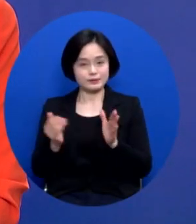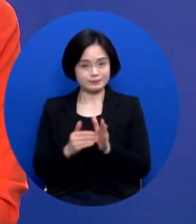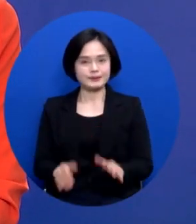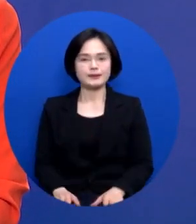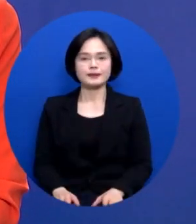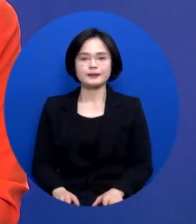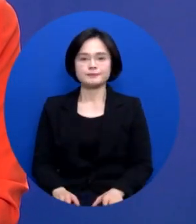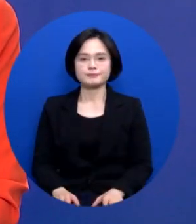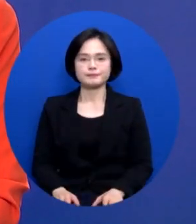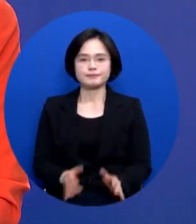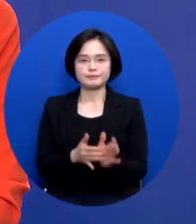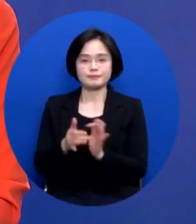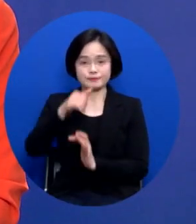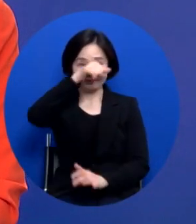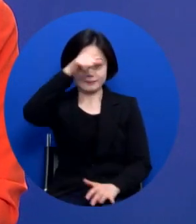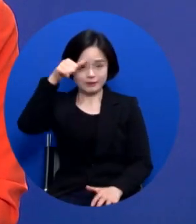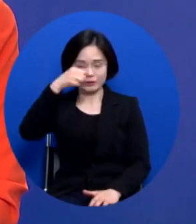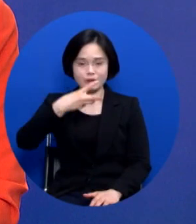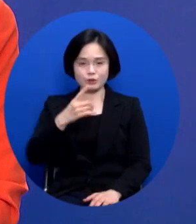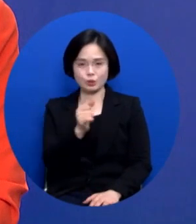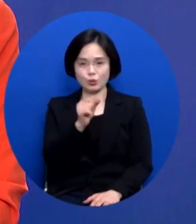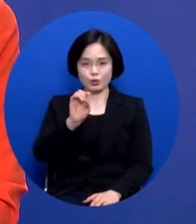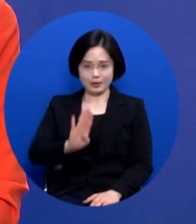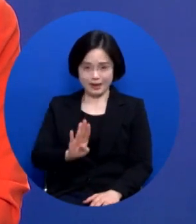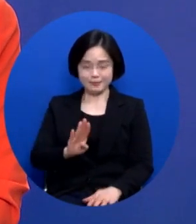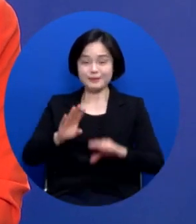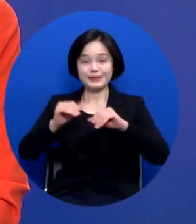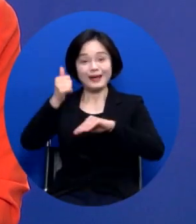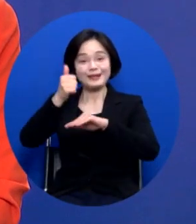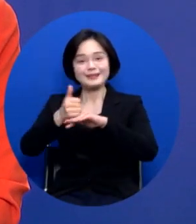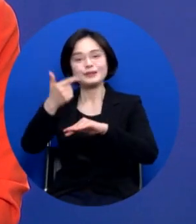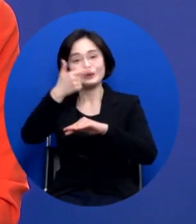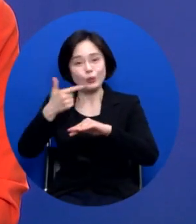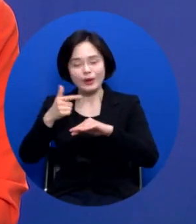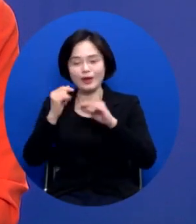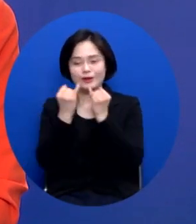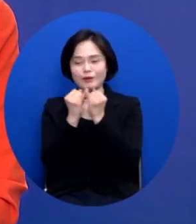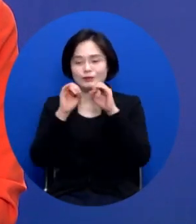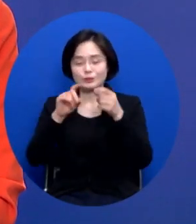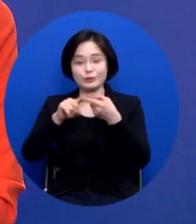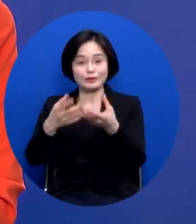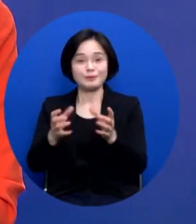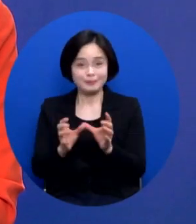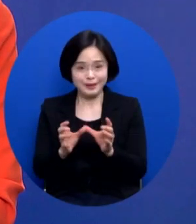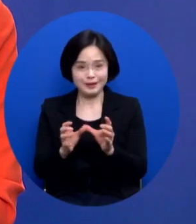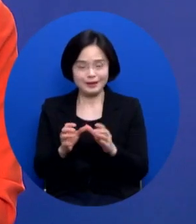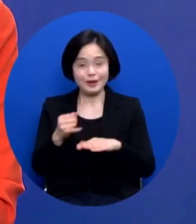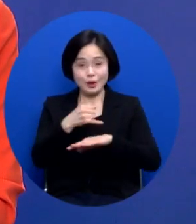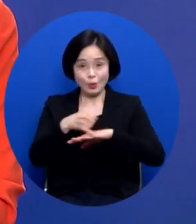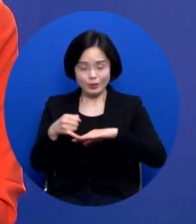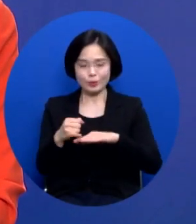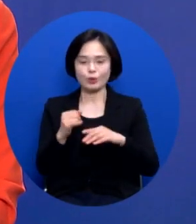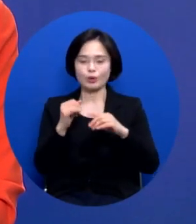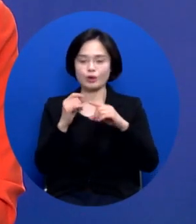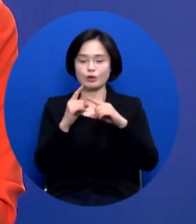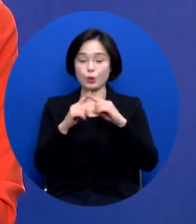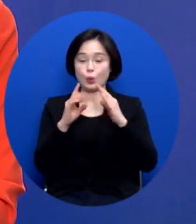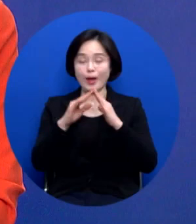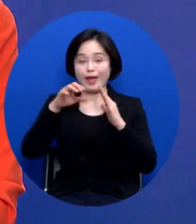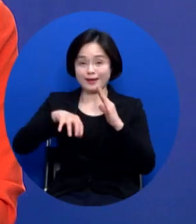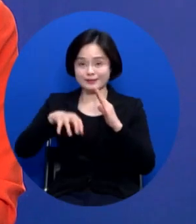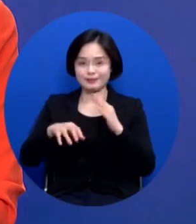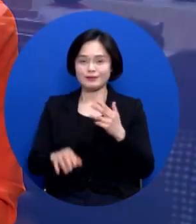대한예수교장로회 통합 땅끝노회 여전도회연합회는 완도중앙교회에서 제27회 정기총회를 열었습니다.